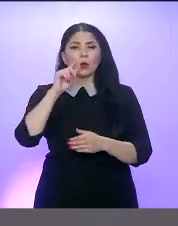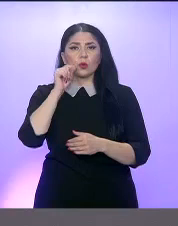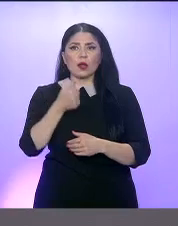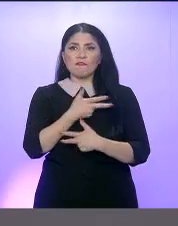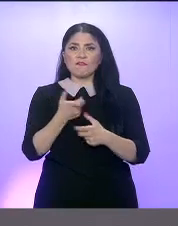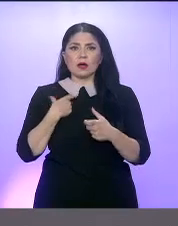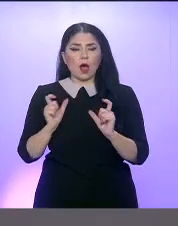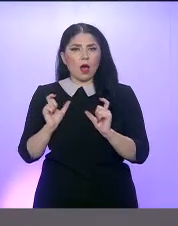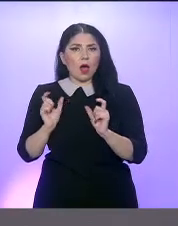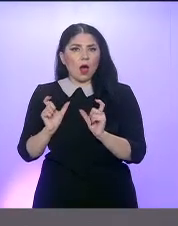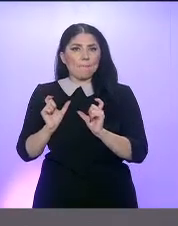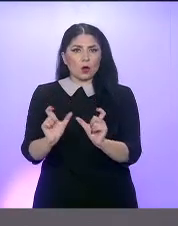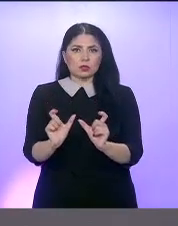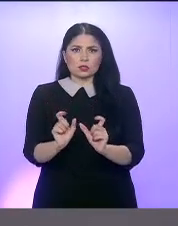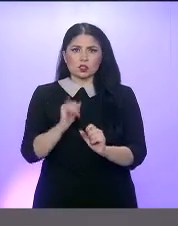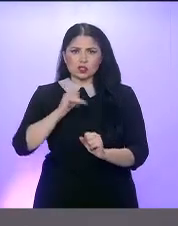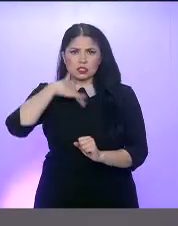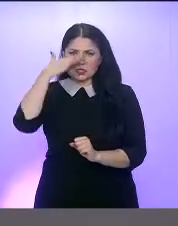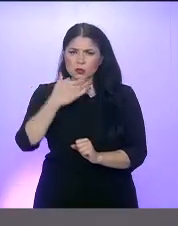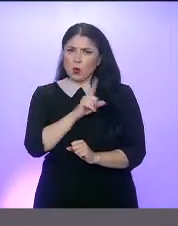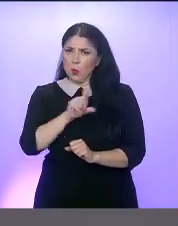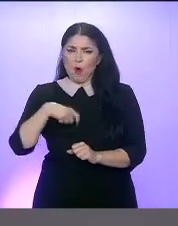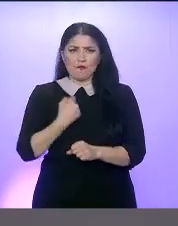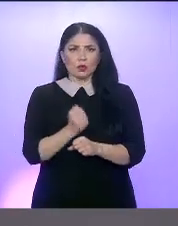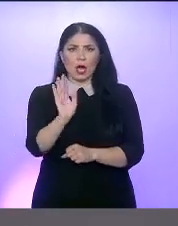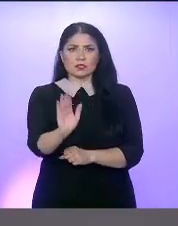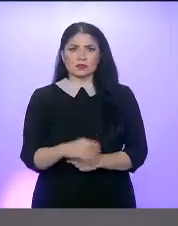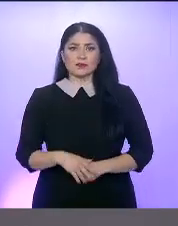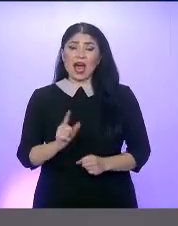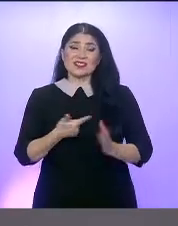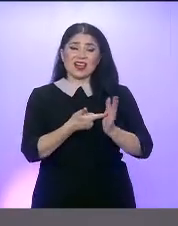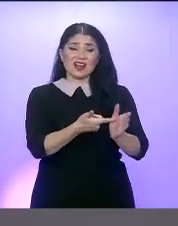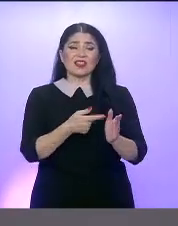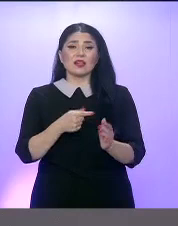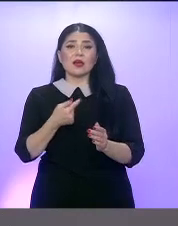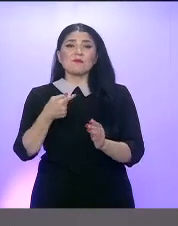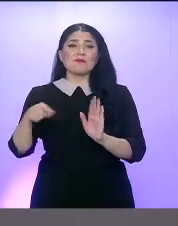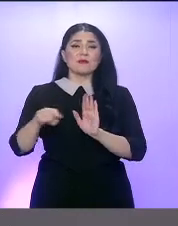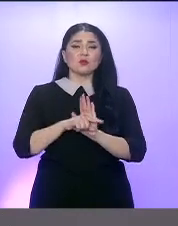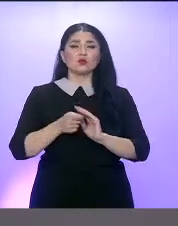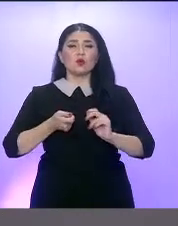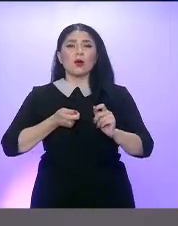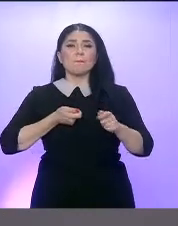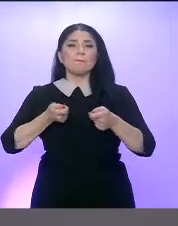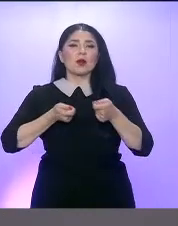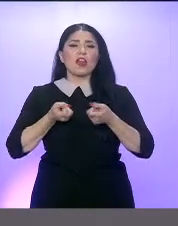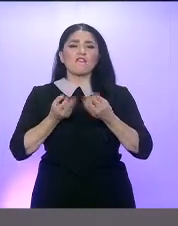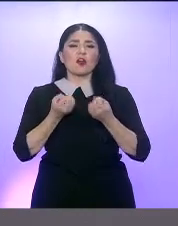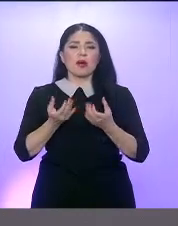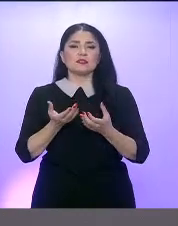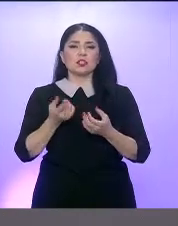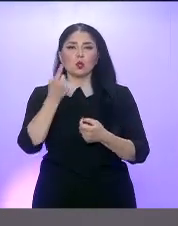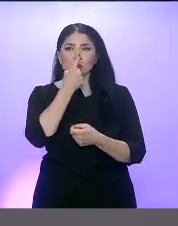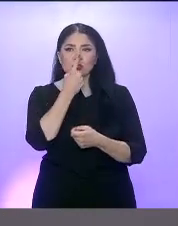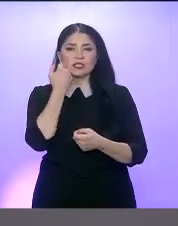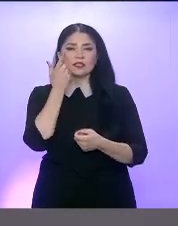și în plină zi. Este doar un exemplu al eșecului propagandei ruse. În timpul războiului, de